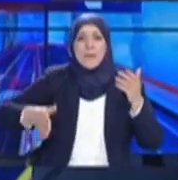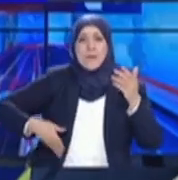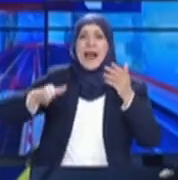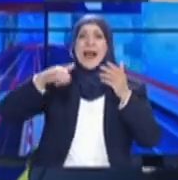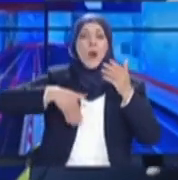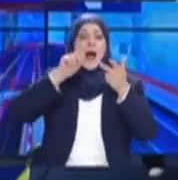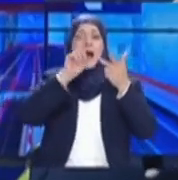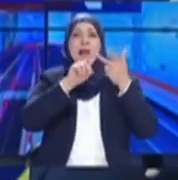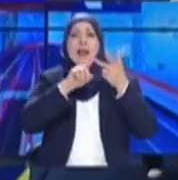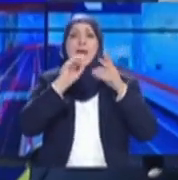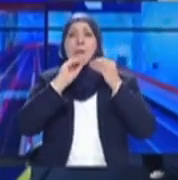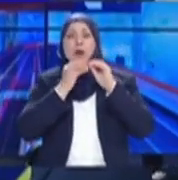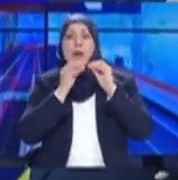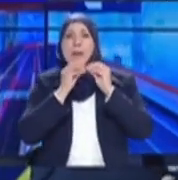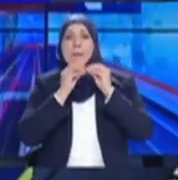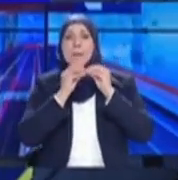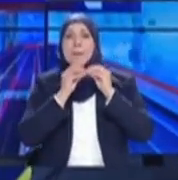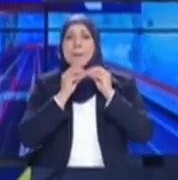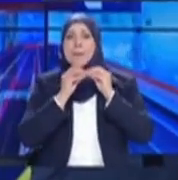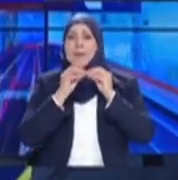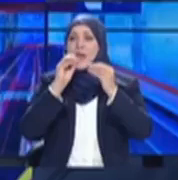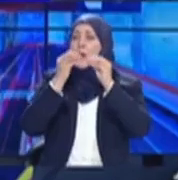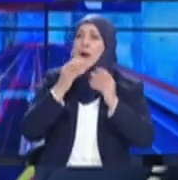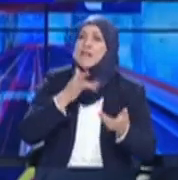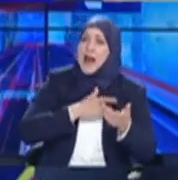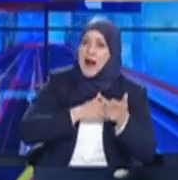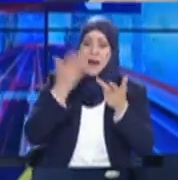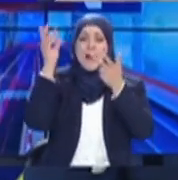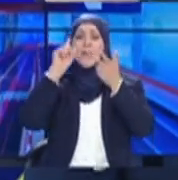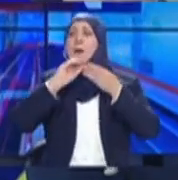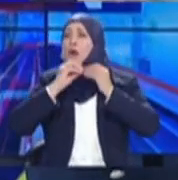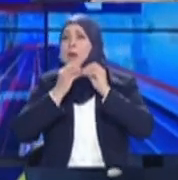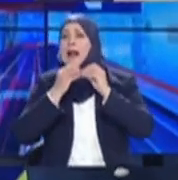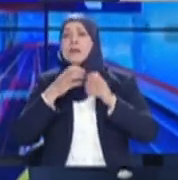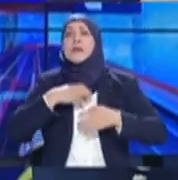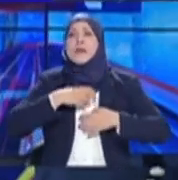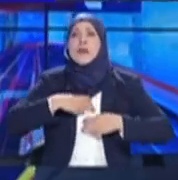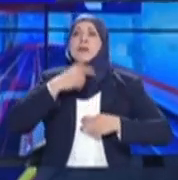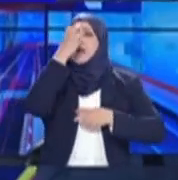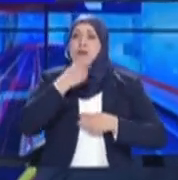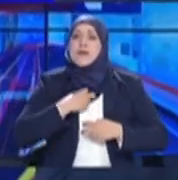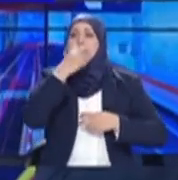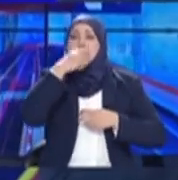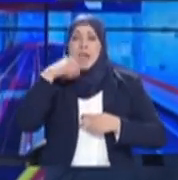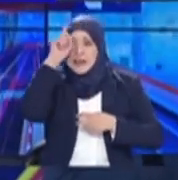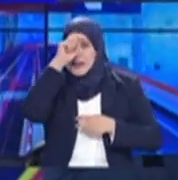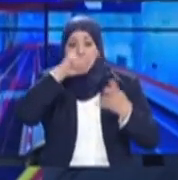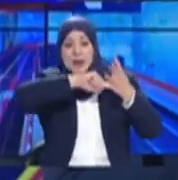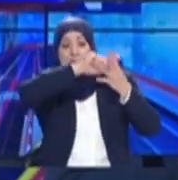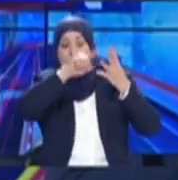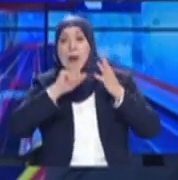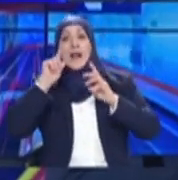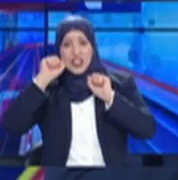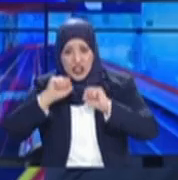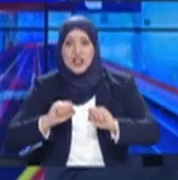نقص اه اه اه والا كيف كيف في التنفس الناس هيذا ما نحنا اعطيناهم